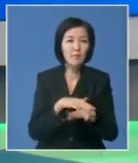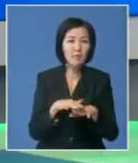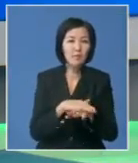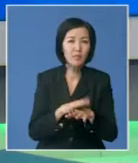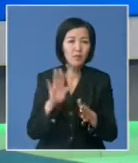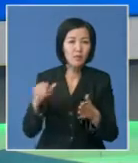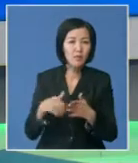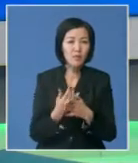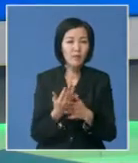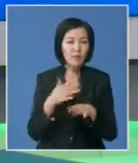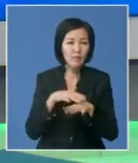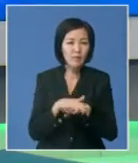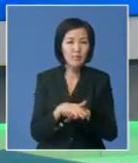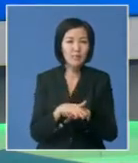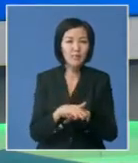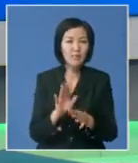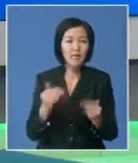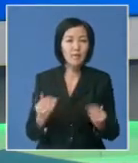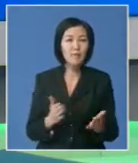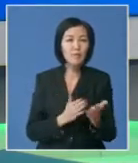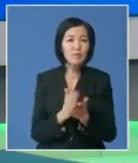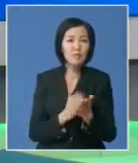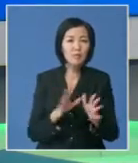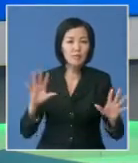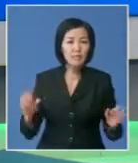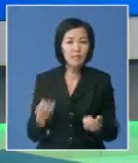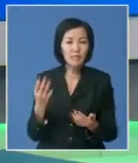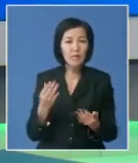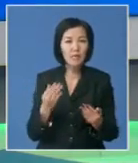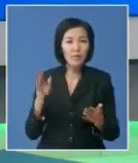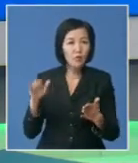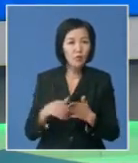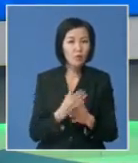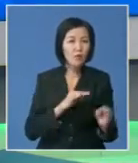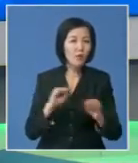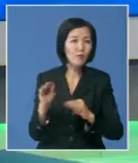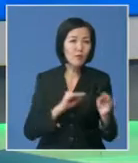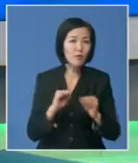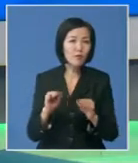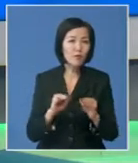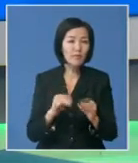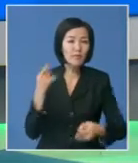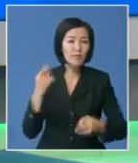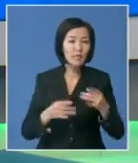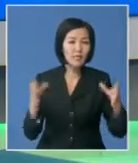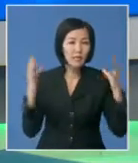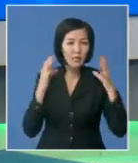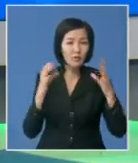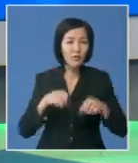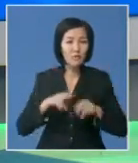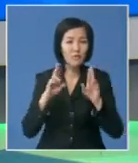модернизацию теперь на службе у спасатели самое современное оборудование способная перехватывать теле и радио эфир